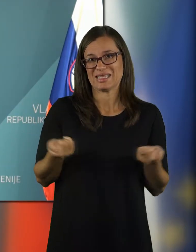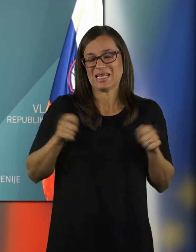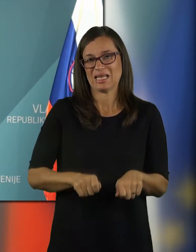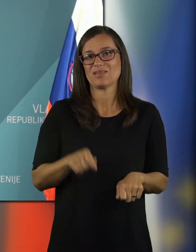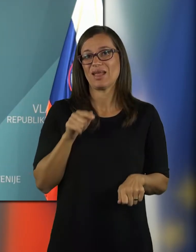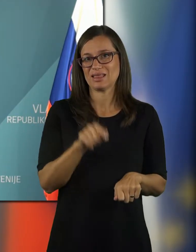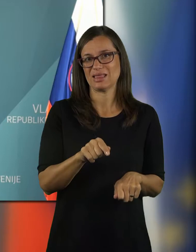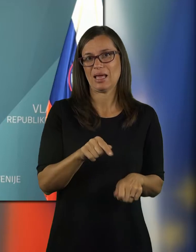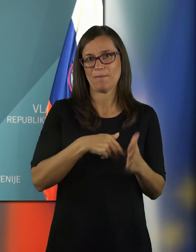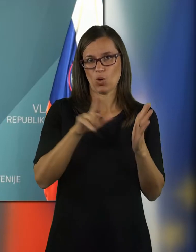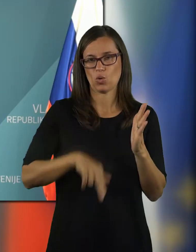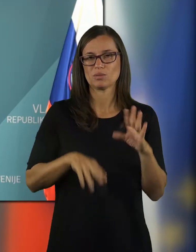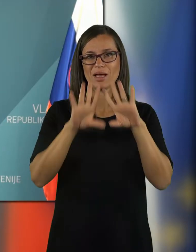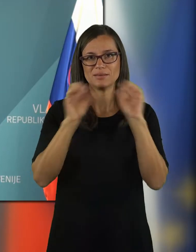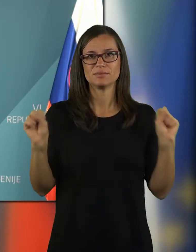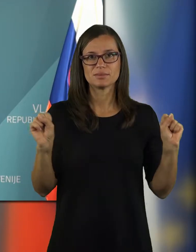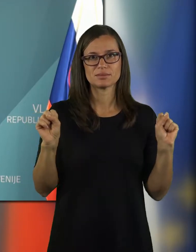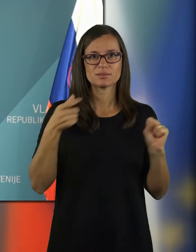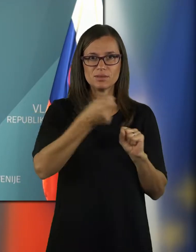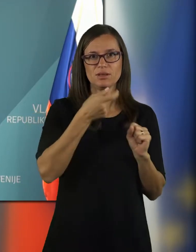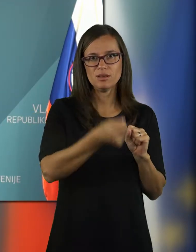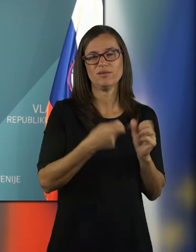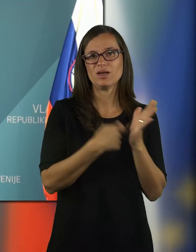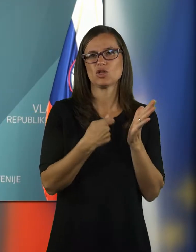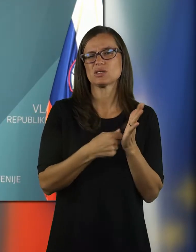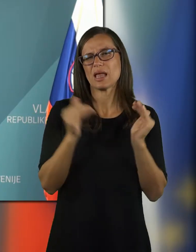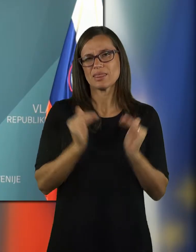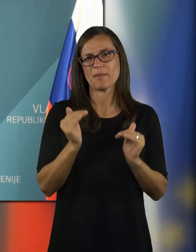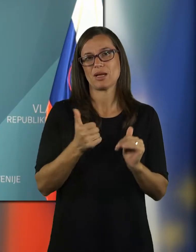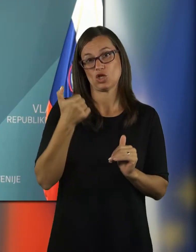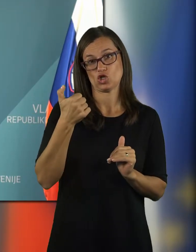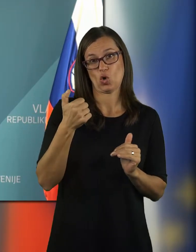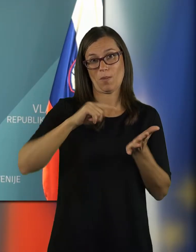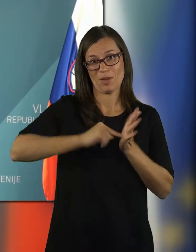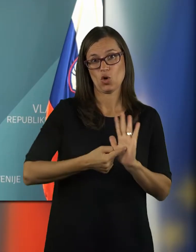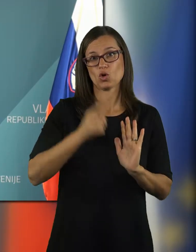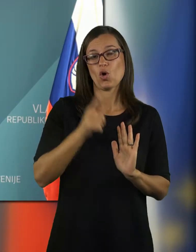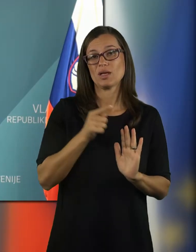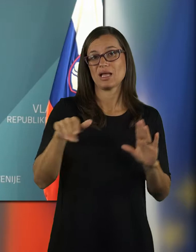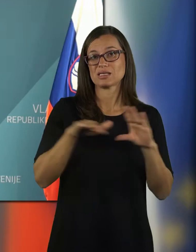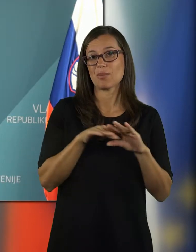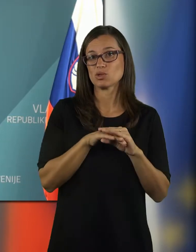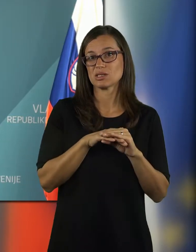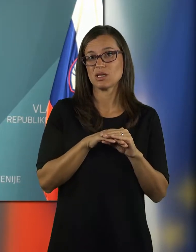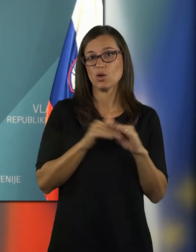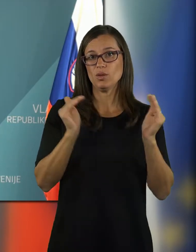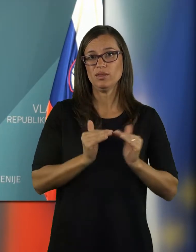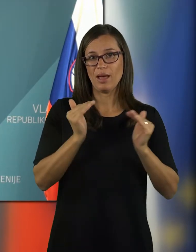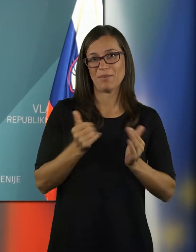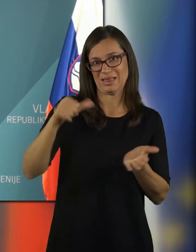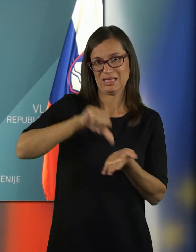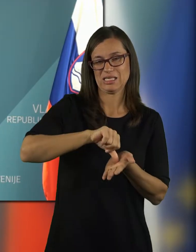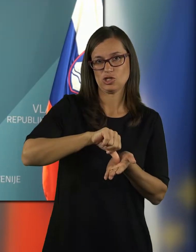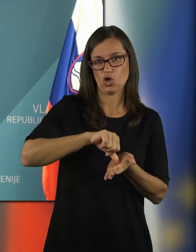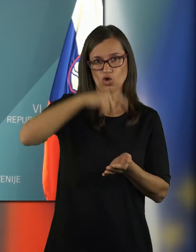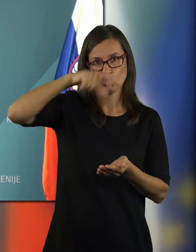te pogodbe izvedel investicijo v vrednosti najmanj 100 milijonov in zaposlil najmanj